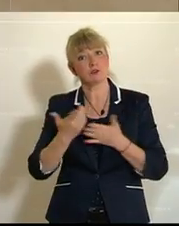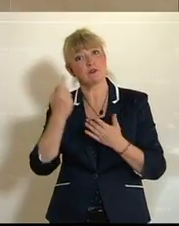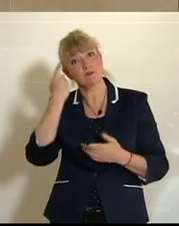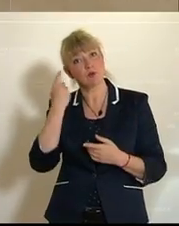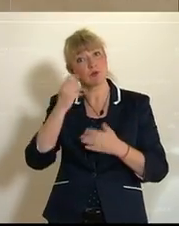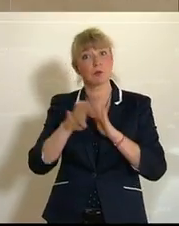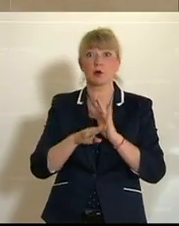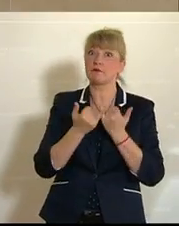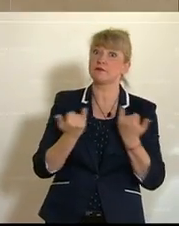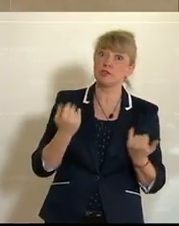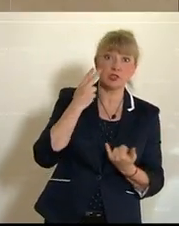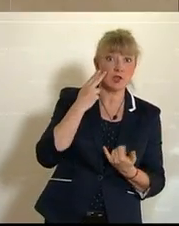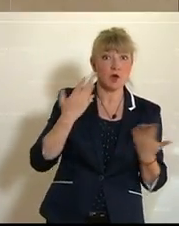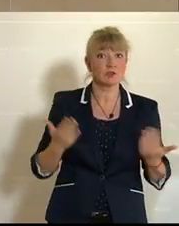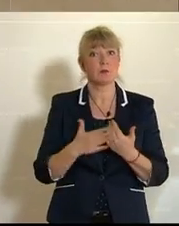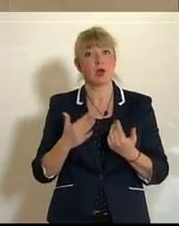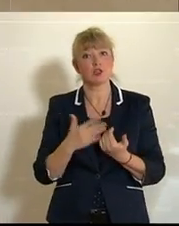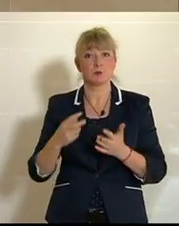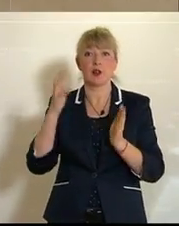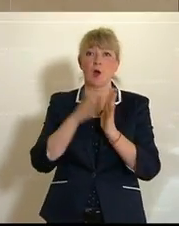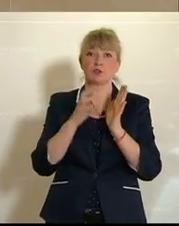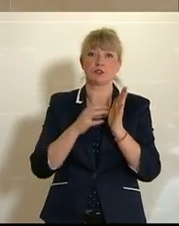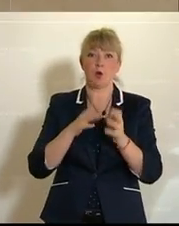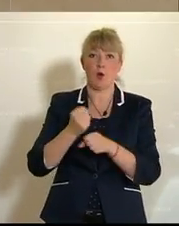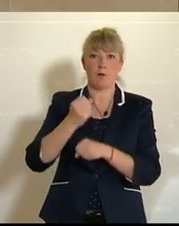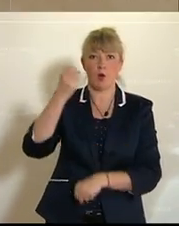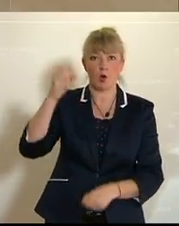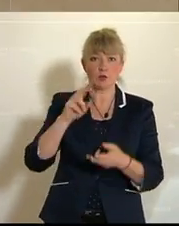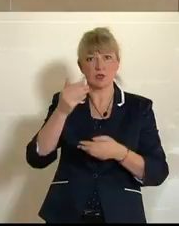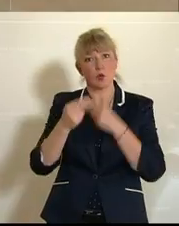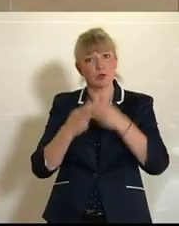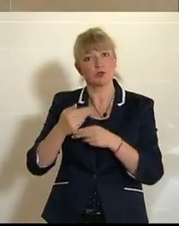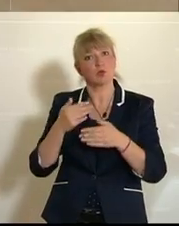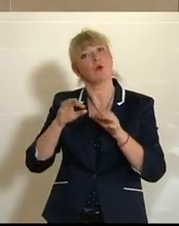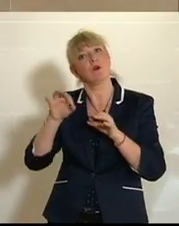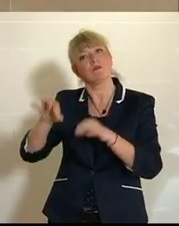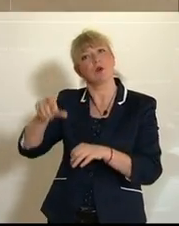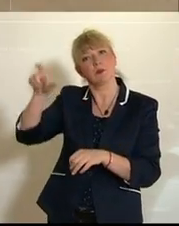Vorsorgeprogrammen, zum Beispiel mit einer Osteoporose-Untersuchung für unter 50-Jährige?